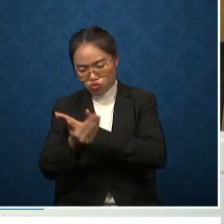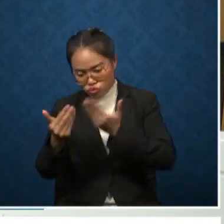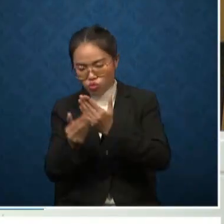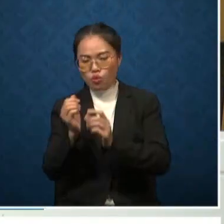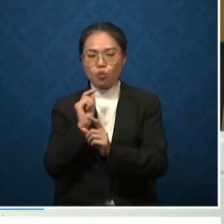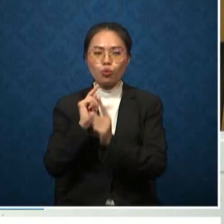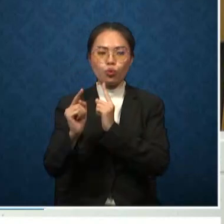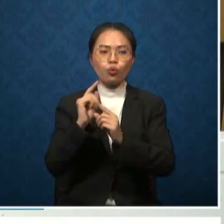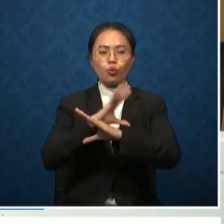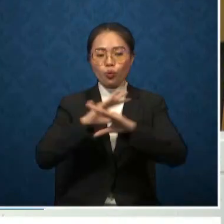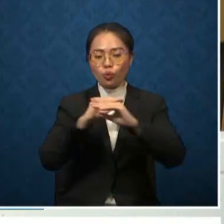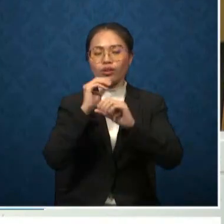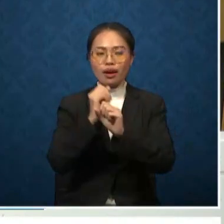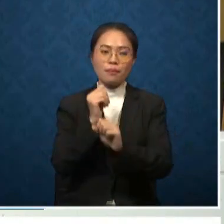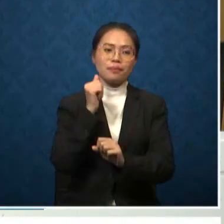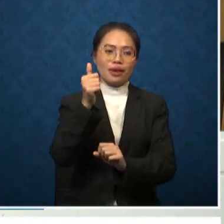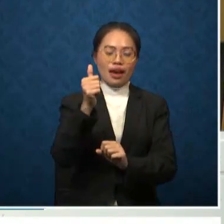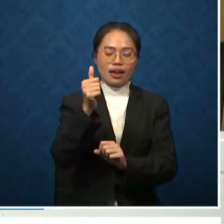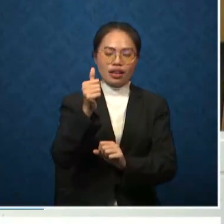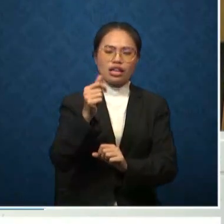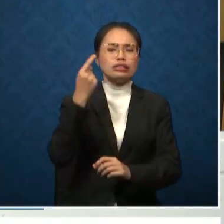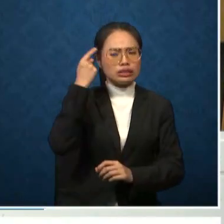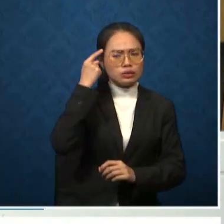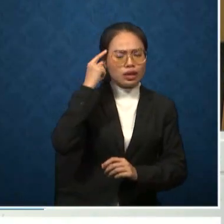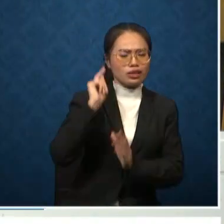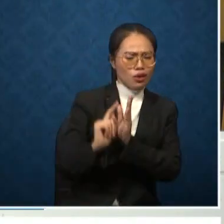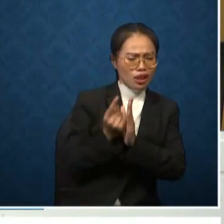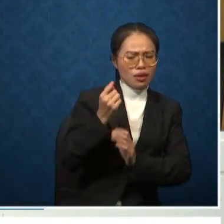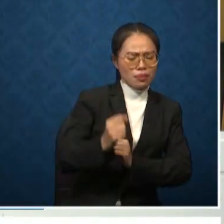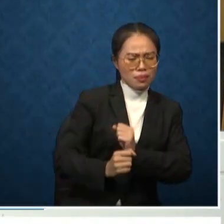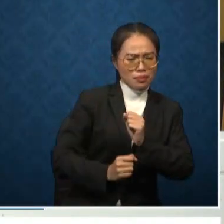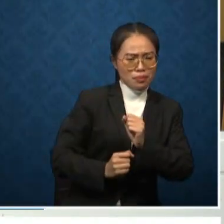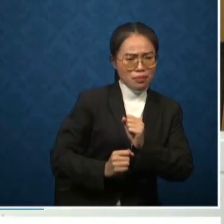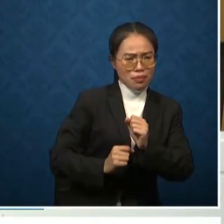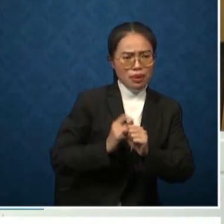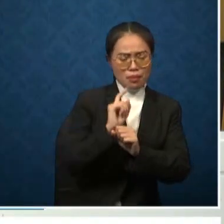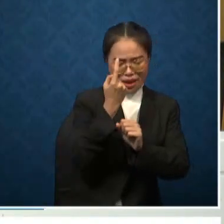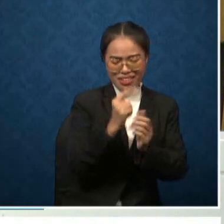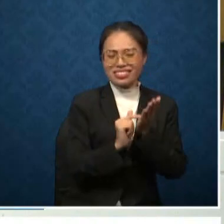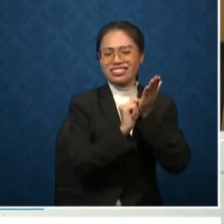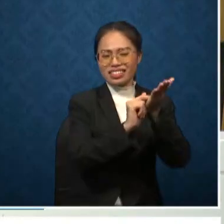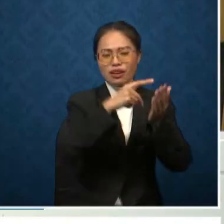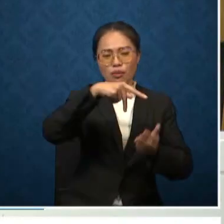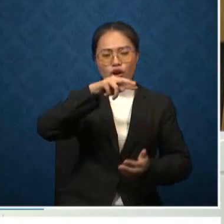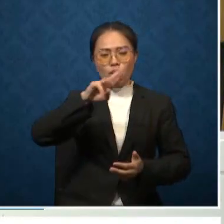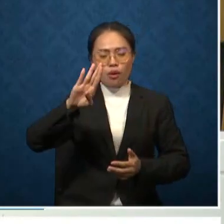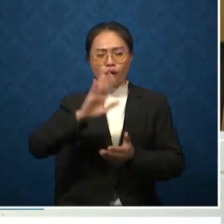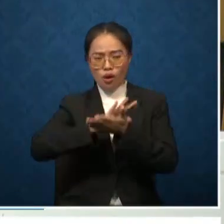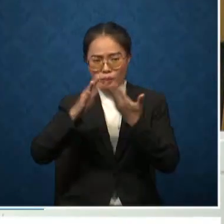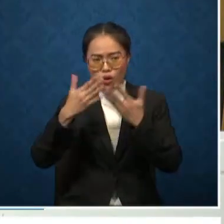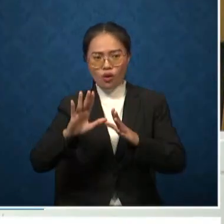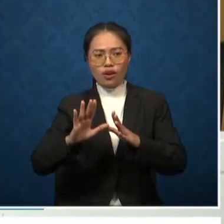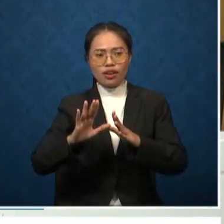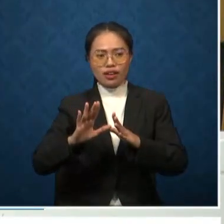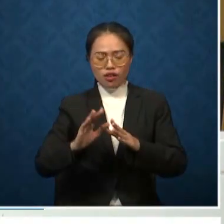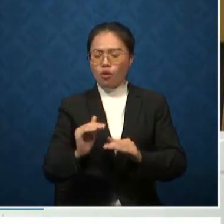าในตอนนั้นแล้วก็คาดหวังว่าเมื่อต้นปีเราน่าจะเสนอกฎหมายนี้เป็นพรบนี้ได้เรียบร้อยนะครับก็